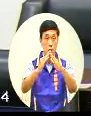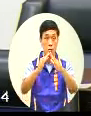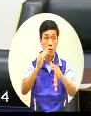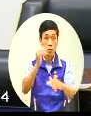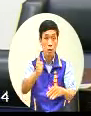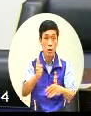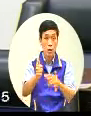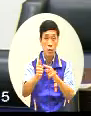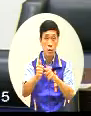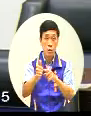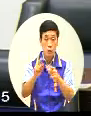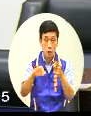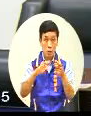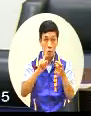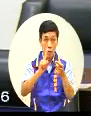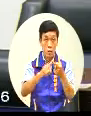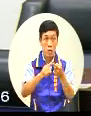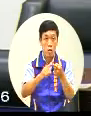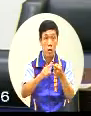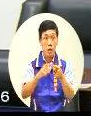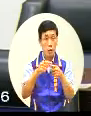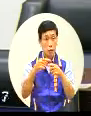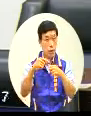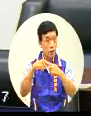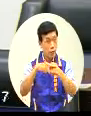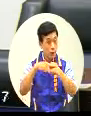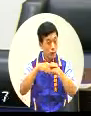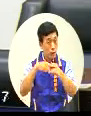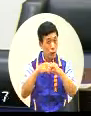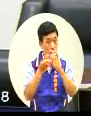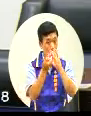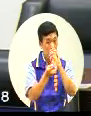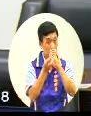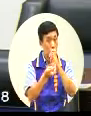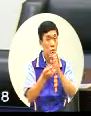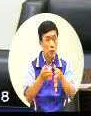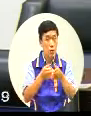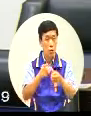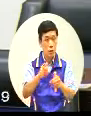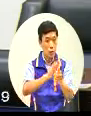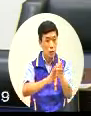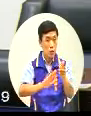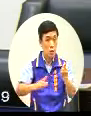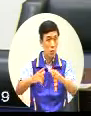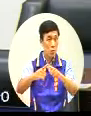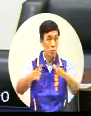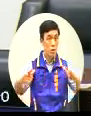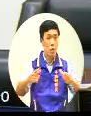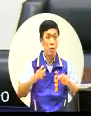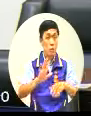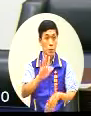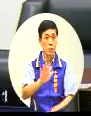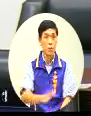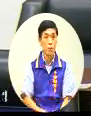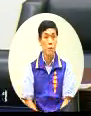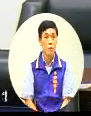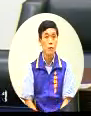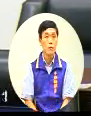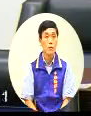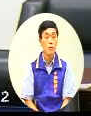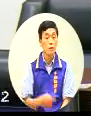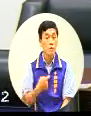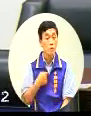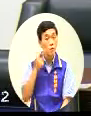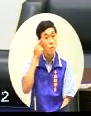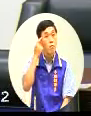应该要好好来审慎的来研究一下这个课题，因为我觉得这个影响太大了太大了。 我觉